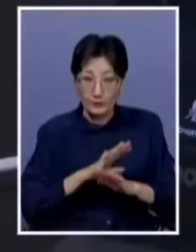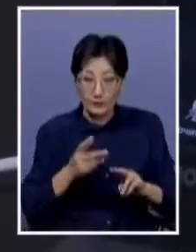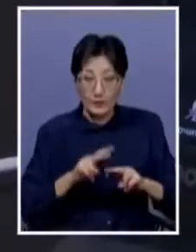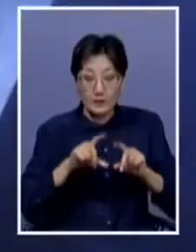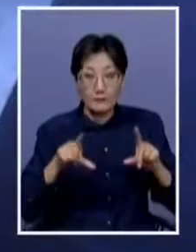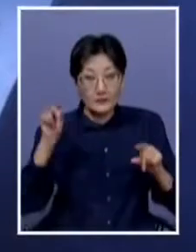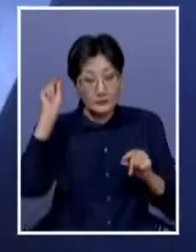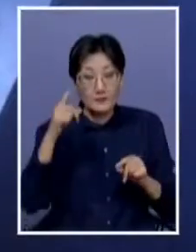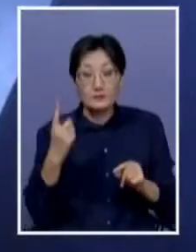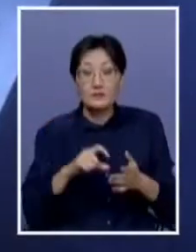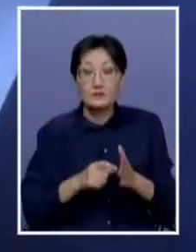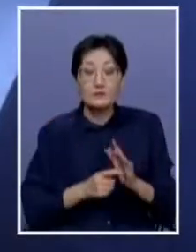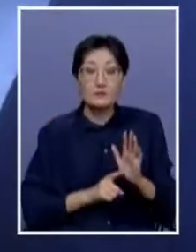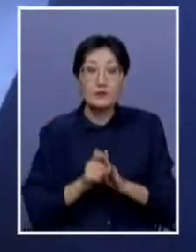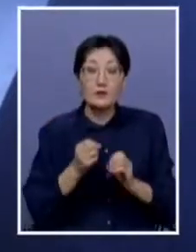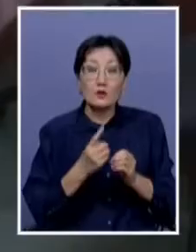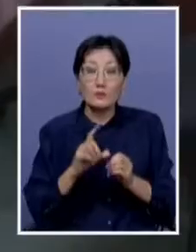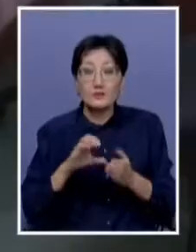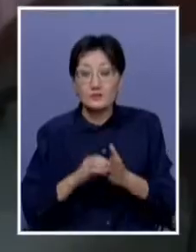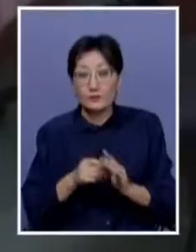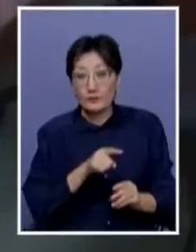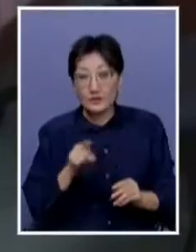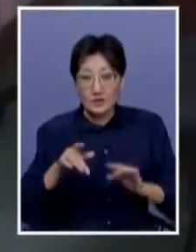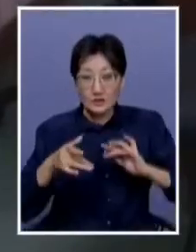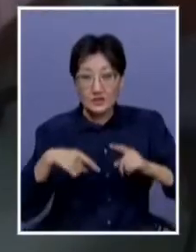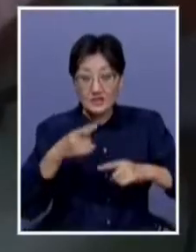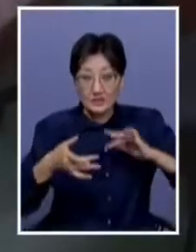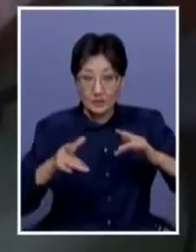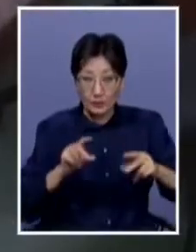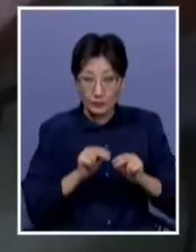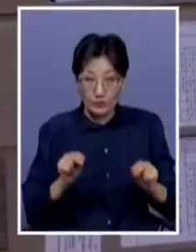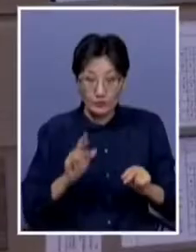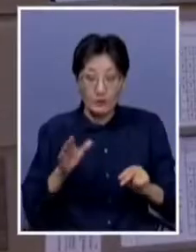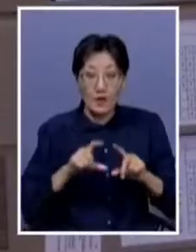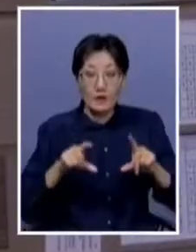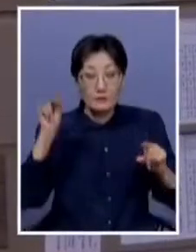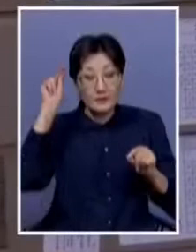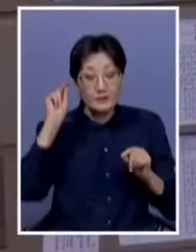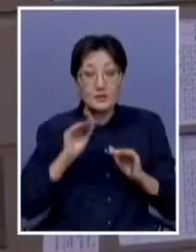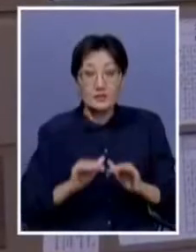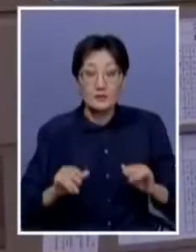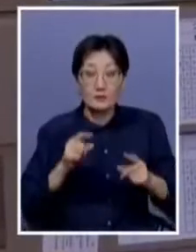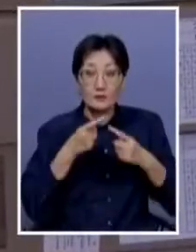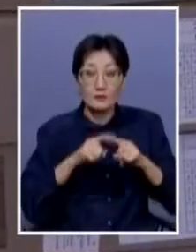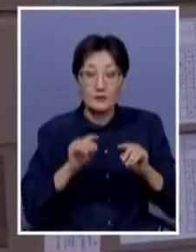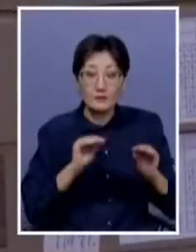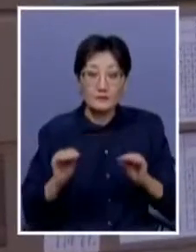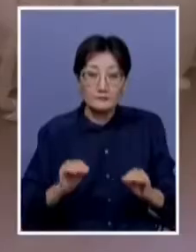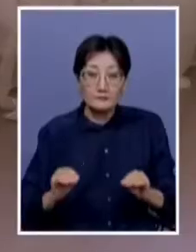мектепте 1-ші сыныптан бастап 11-ші сыныпқа дейін қашықтан оқитын болады. Сондай-ақ мектептер оқушыларды техникалық